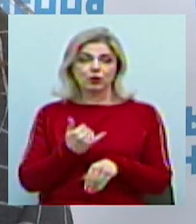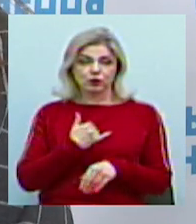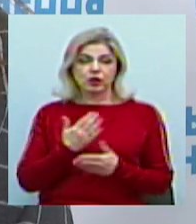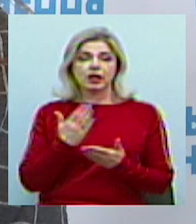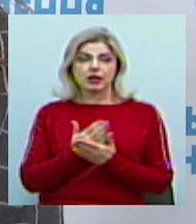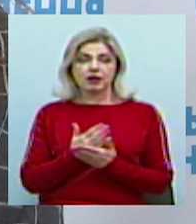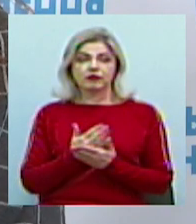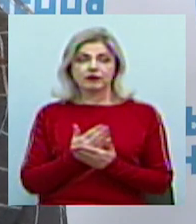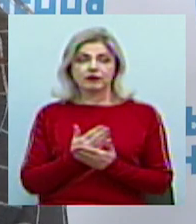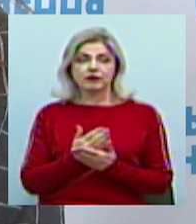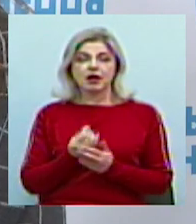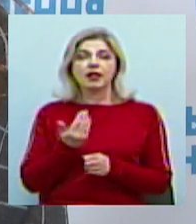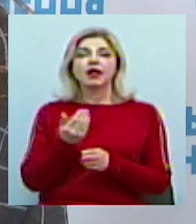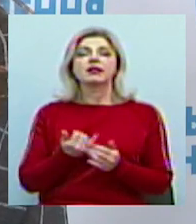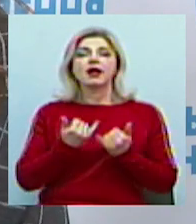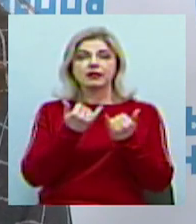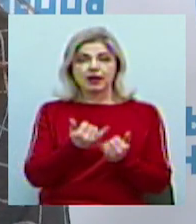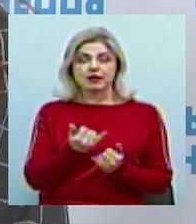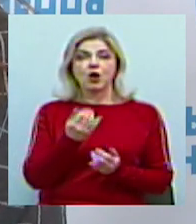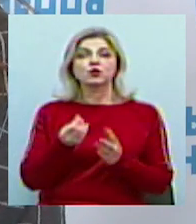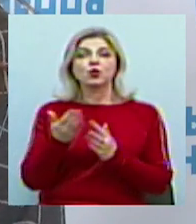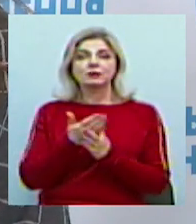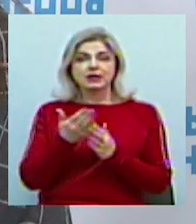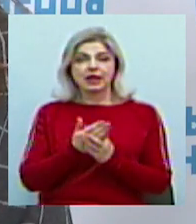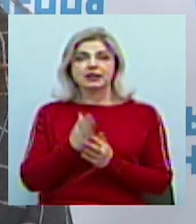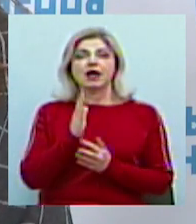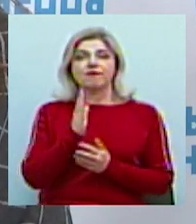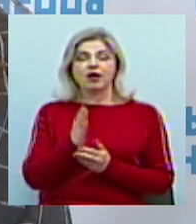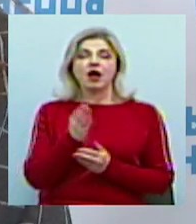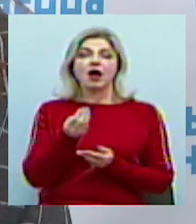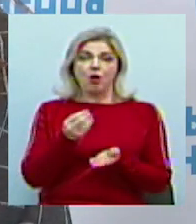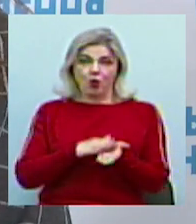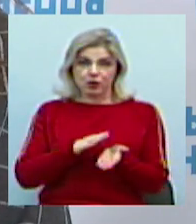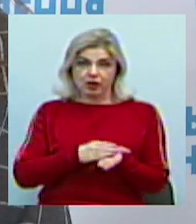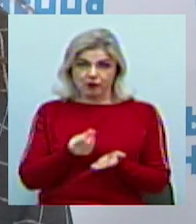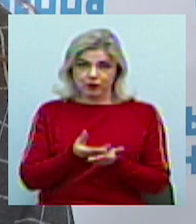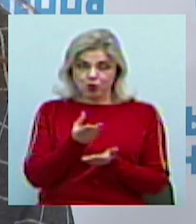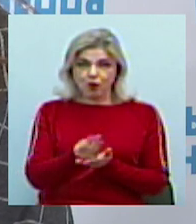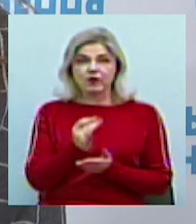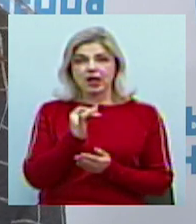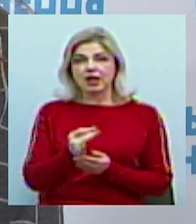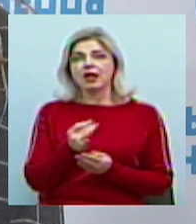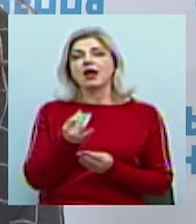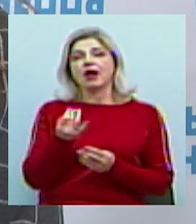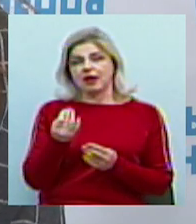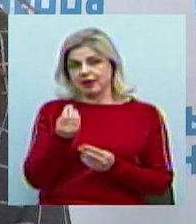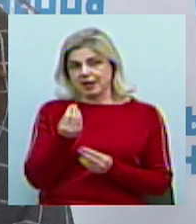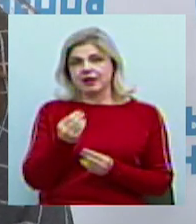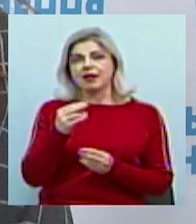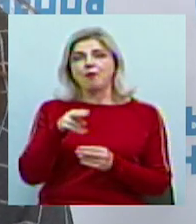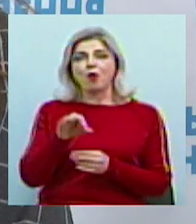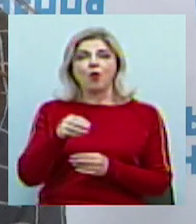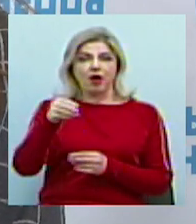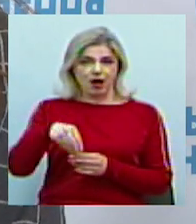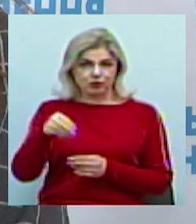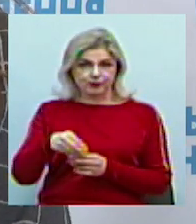монетизація субсидій? Це надання субсидій в готівковій формі і надання субсидій в безготівковій формі. Хочу сказати, що тим особам, які